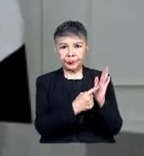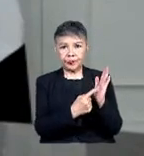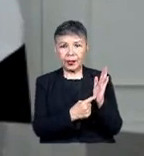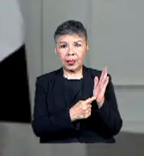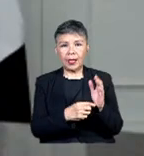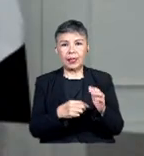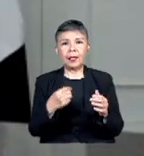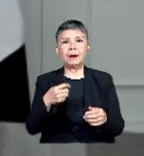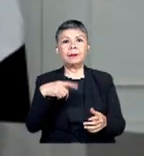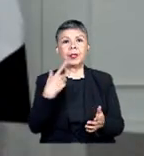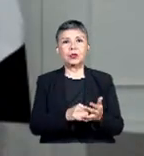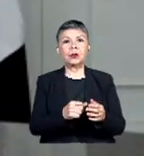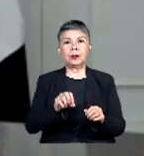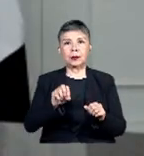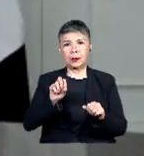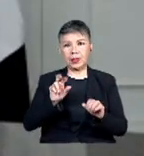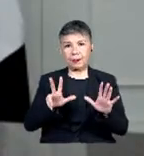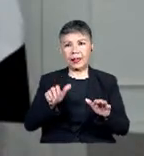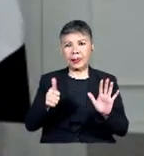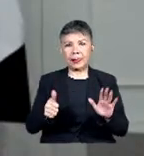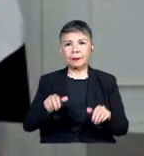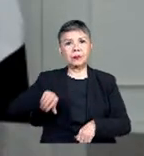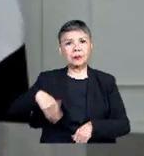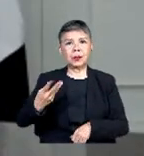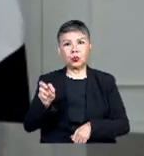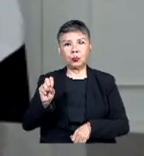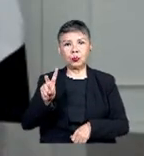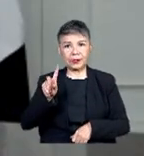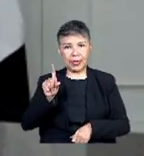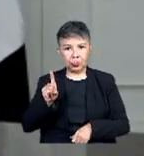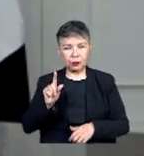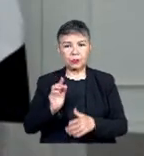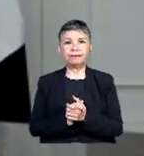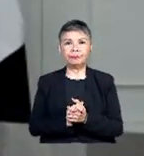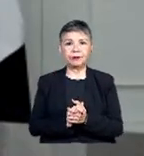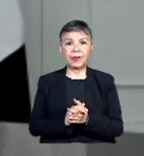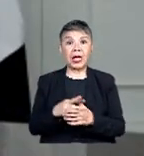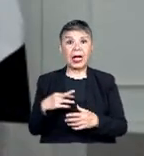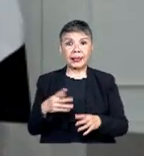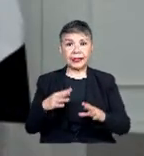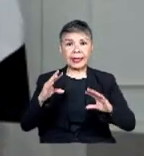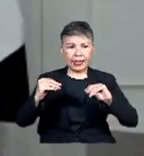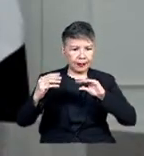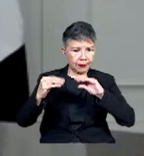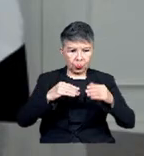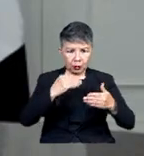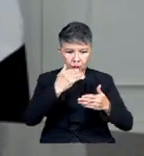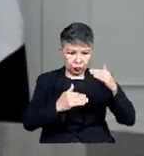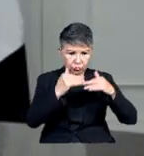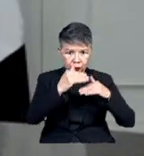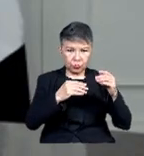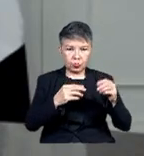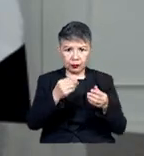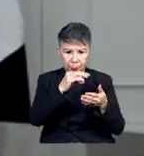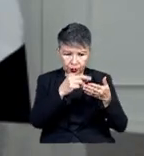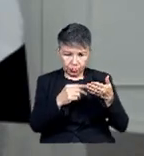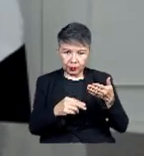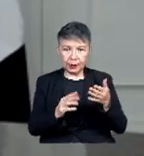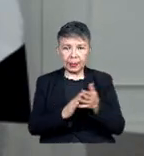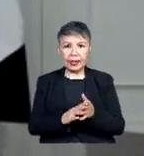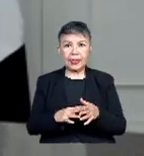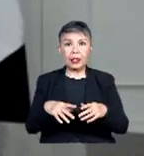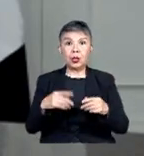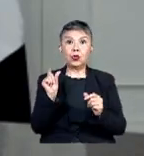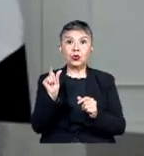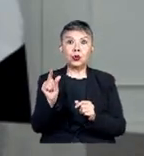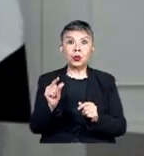oleh Perpres 86 tahun 2021. Kita sedang rumuskan seperti apa bentuknya, tetapi